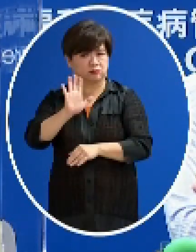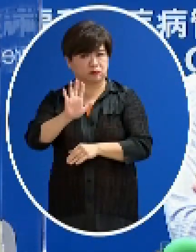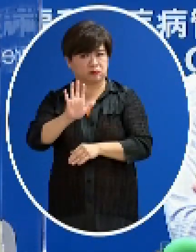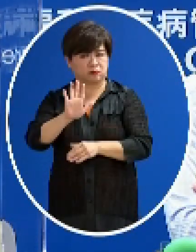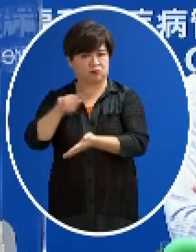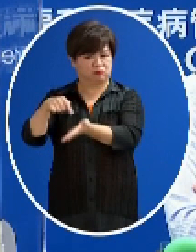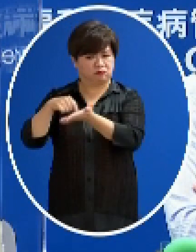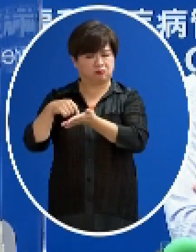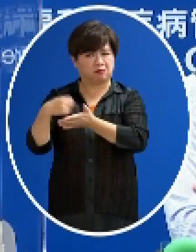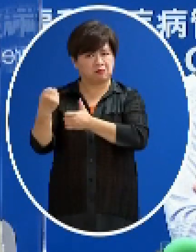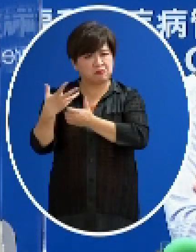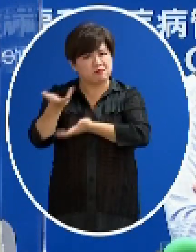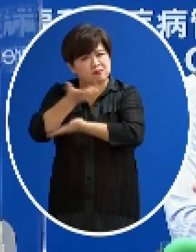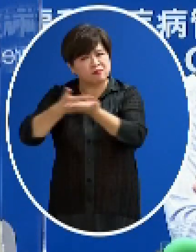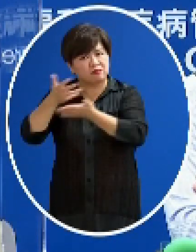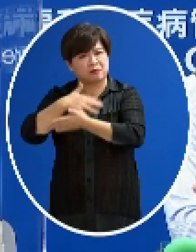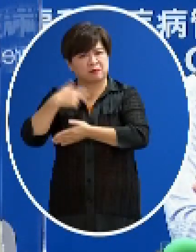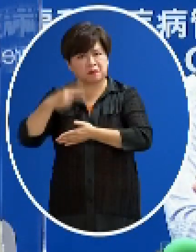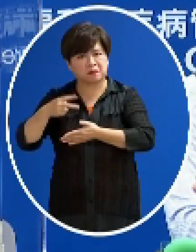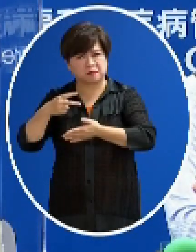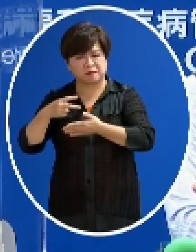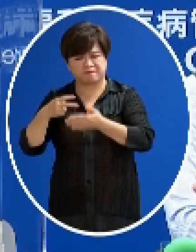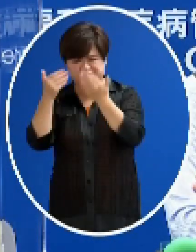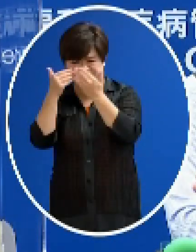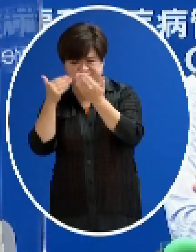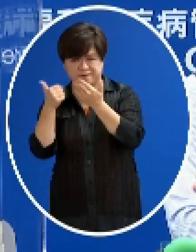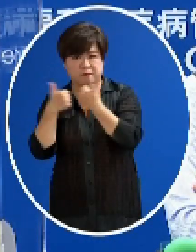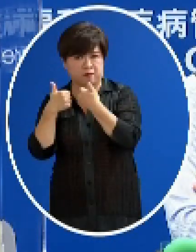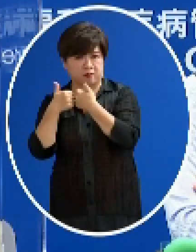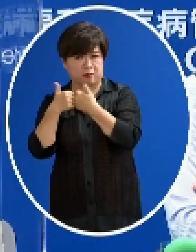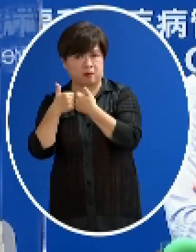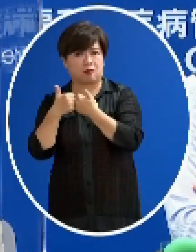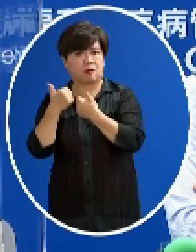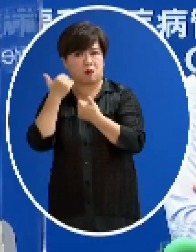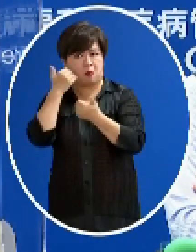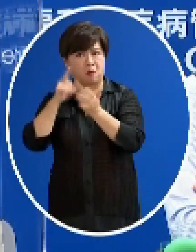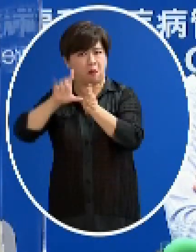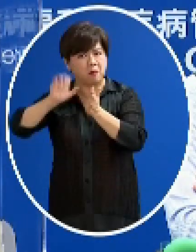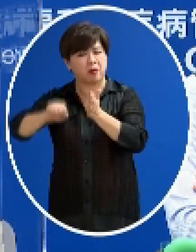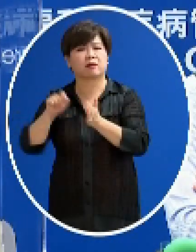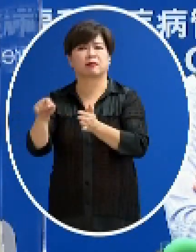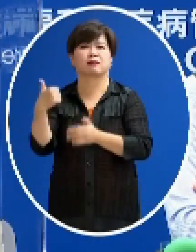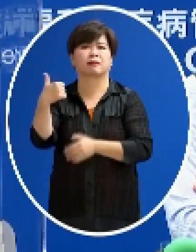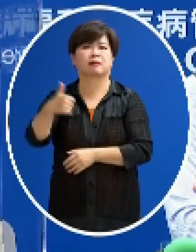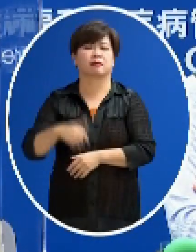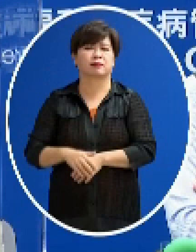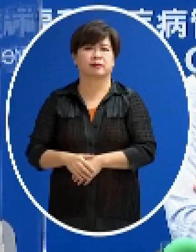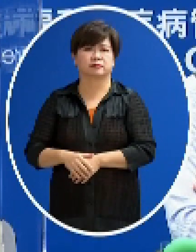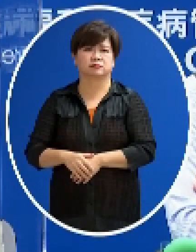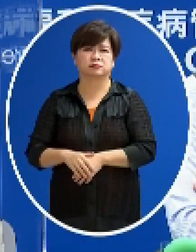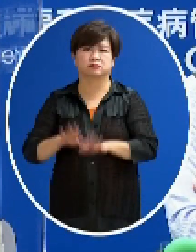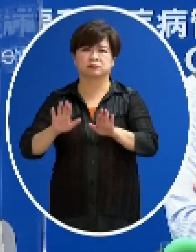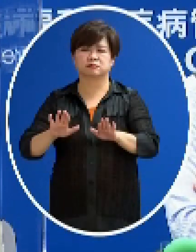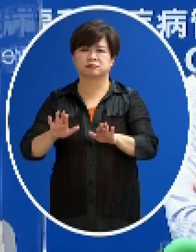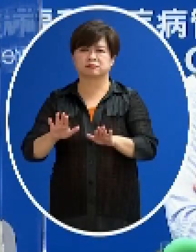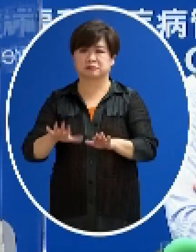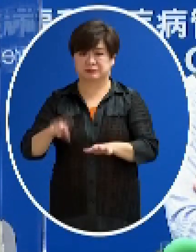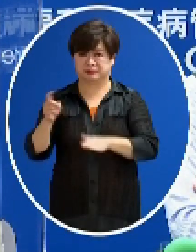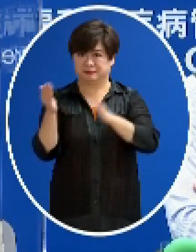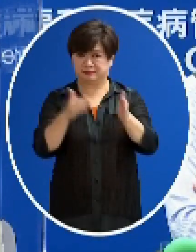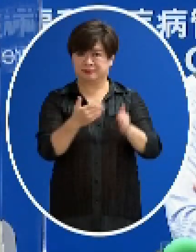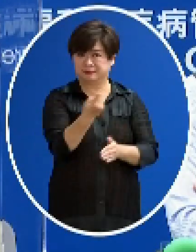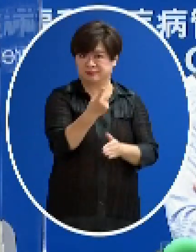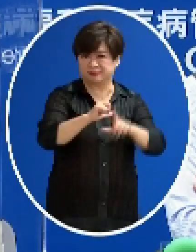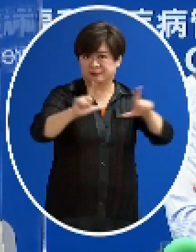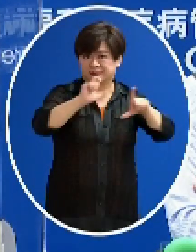来，那我们会做个案的审视，当然有机会我们都不放弃，但目前来讲我们还是以这个台积电跟